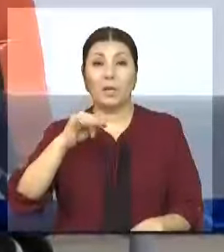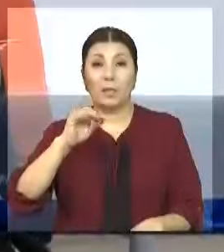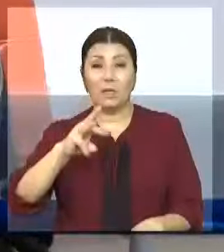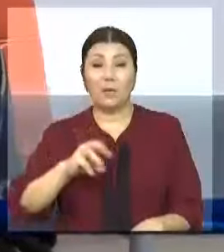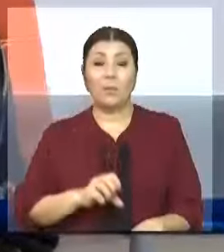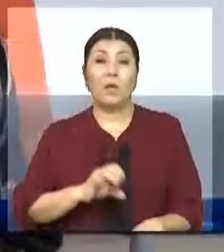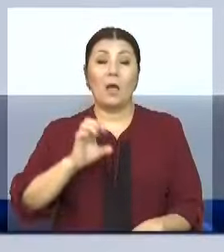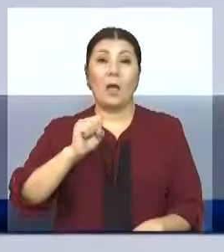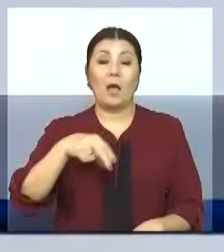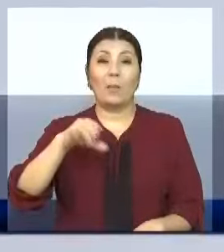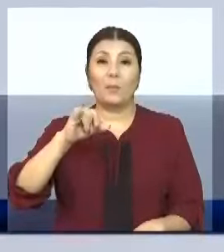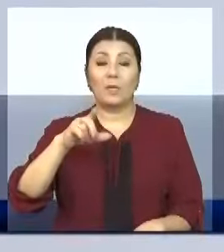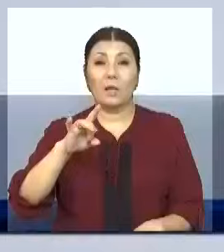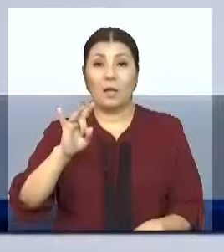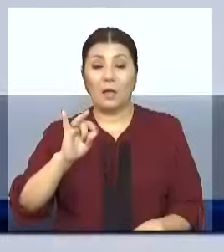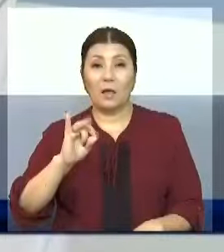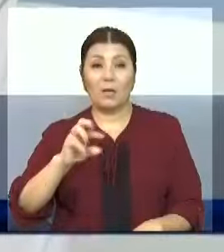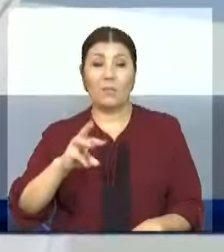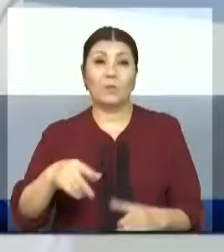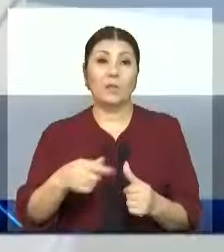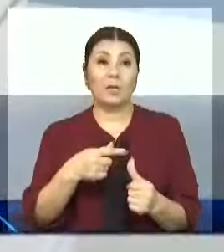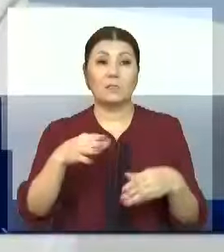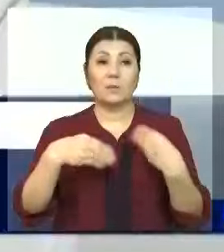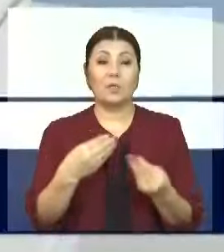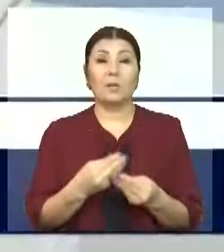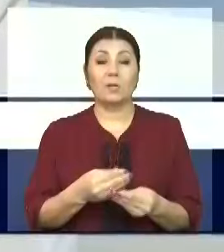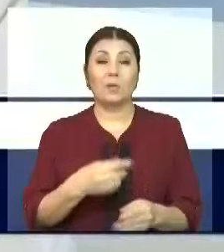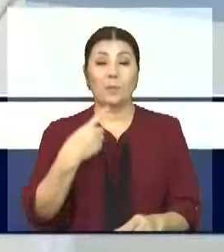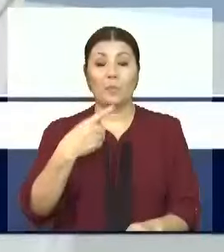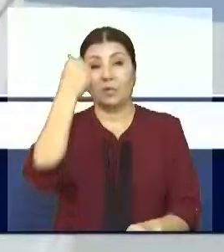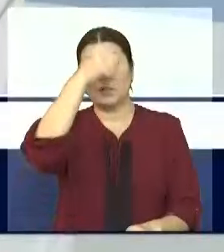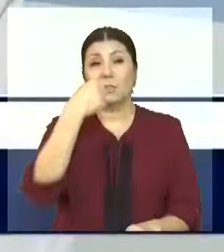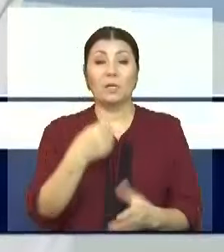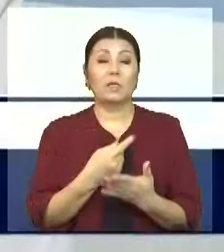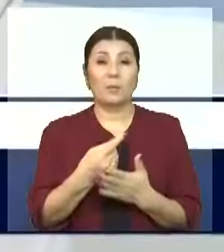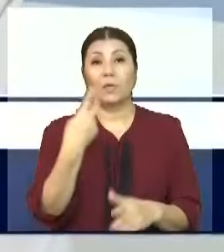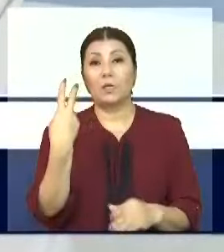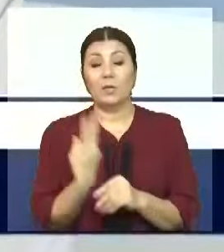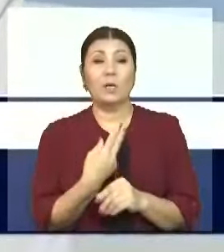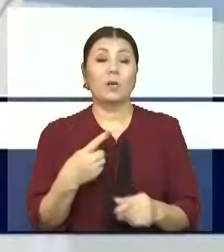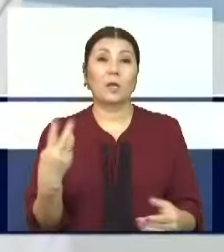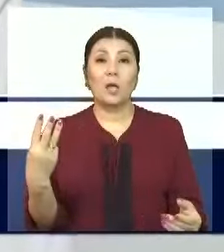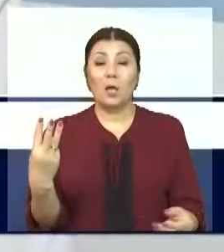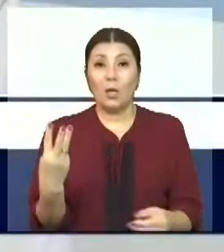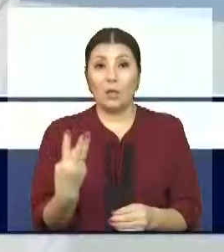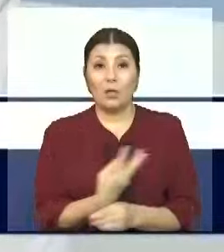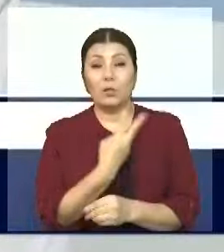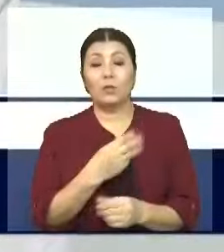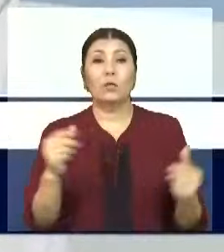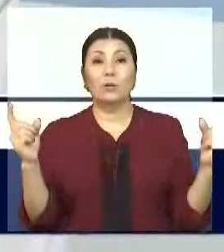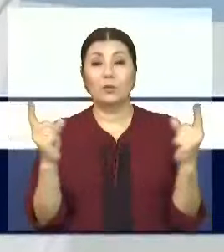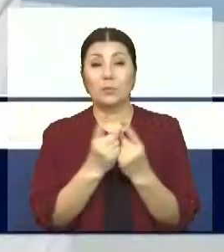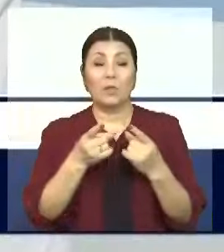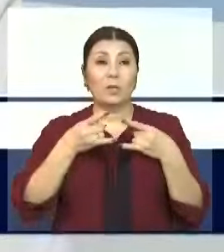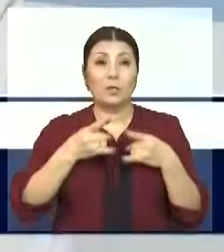деген есім берді. Дүниеге жылына 1-2 осындай тройнелер келеді. Үш балалы, енді мына